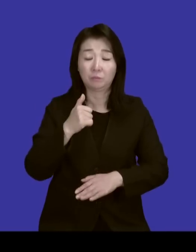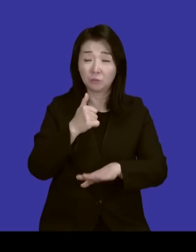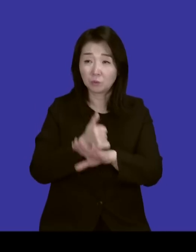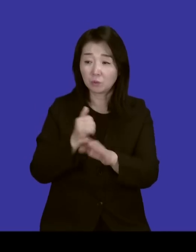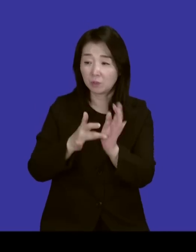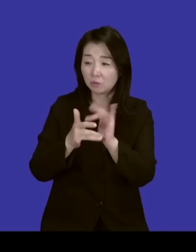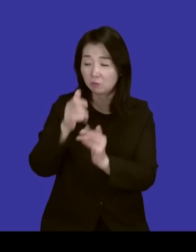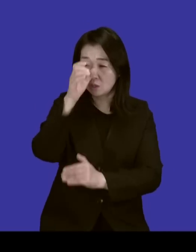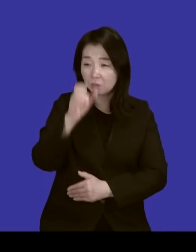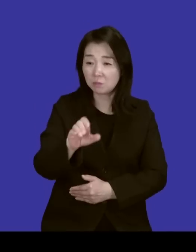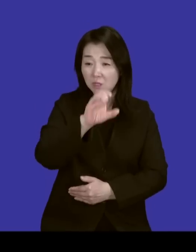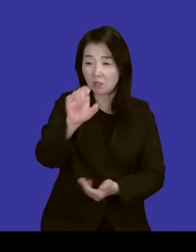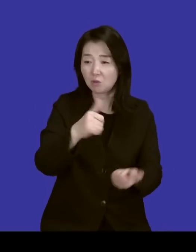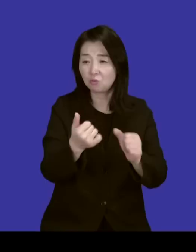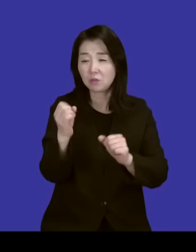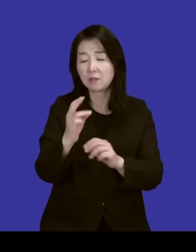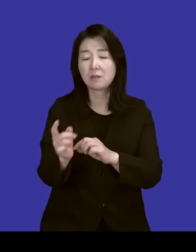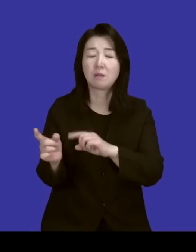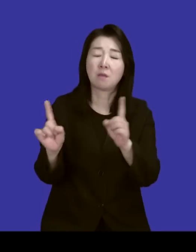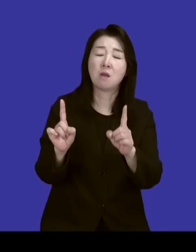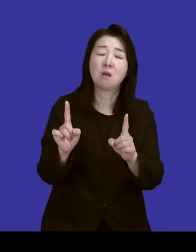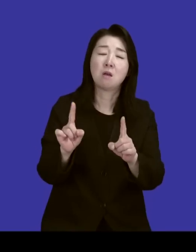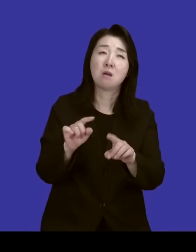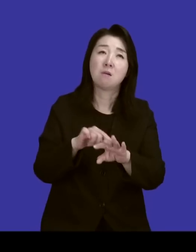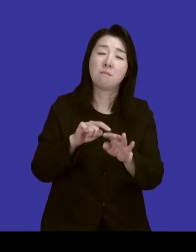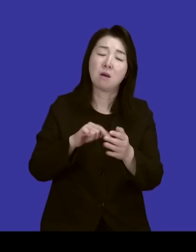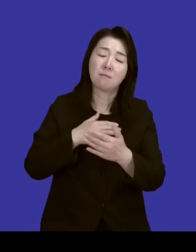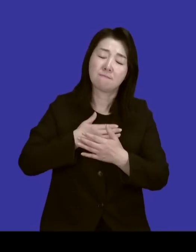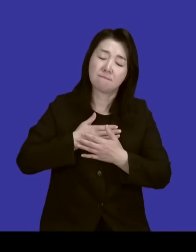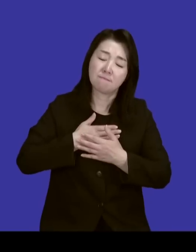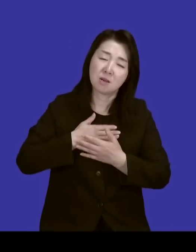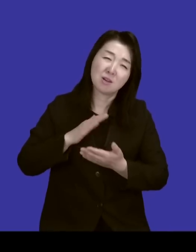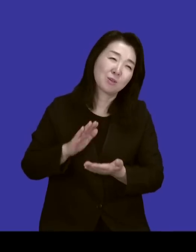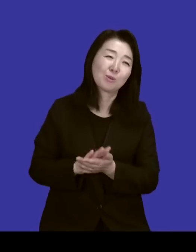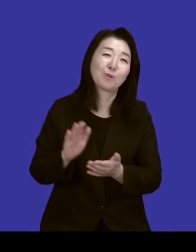사셨구나. 예. 막 마음이 뜨거워지는 거예요. 예.